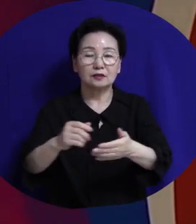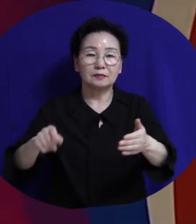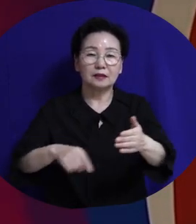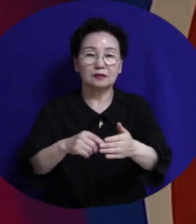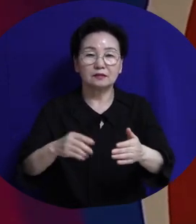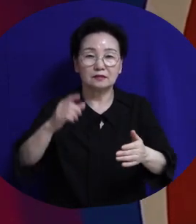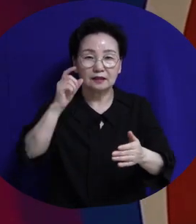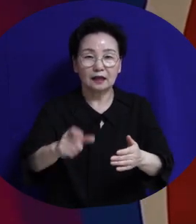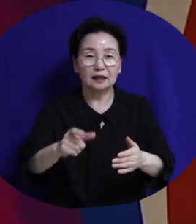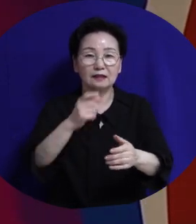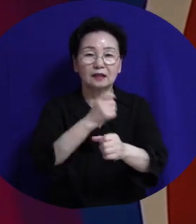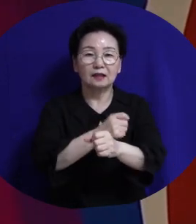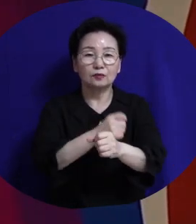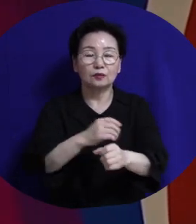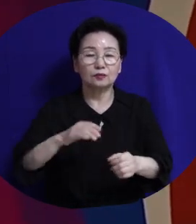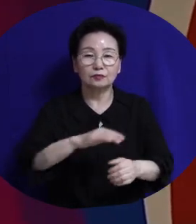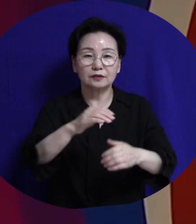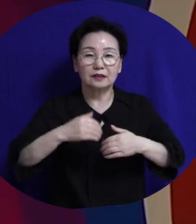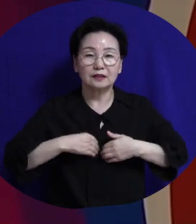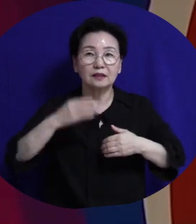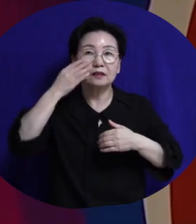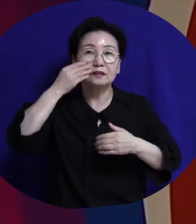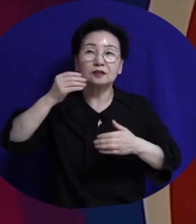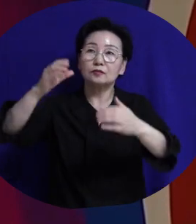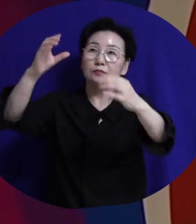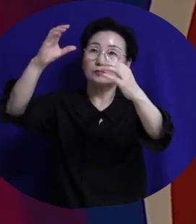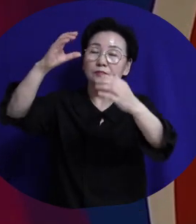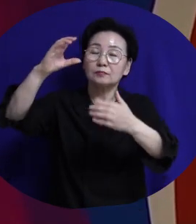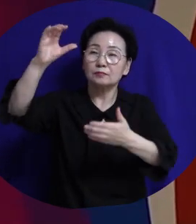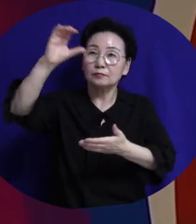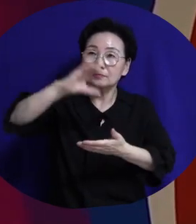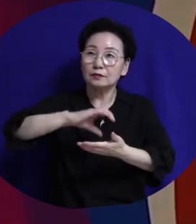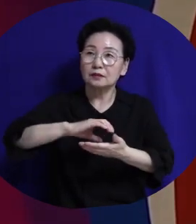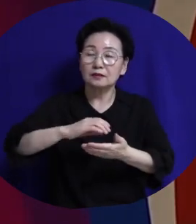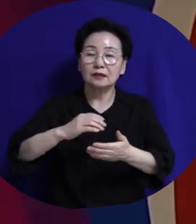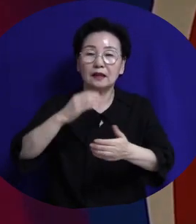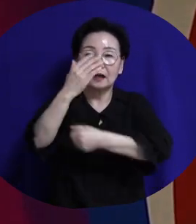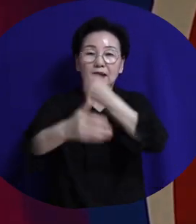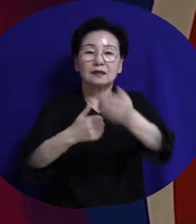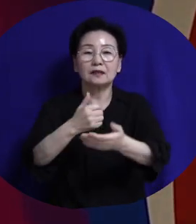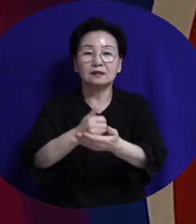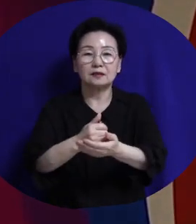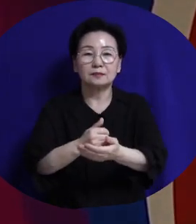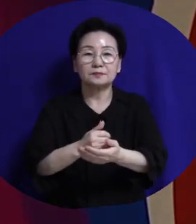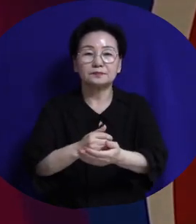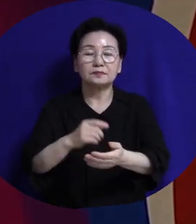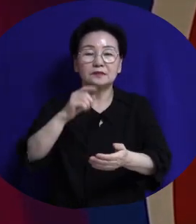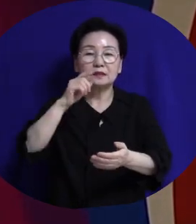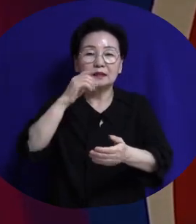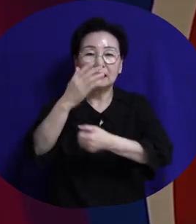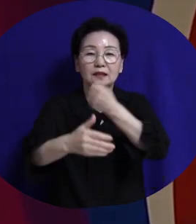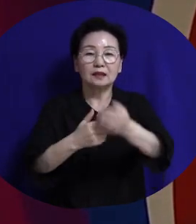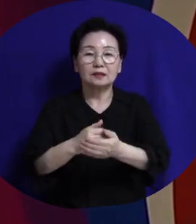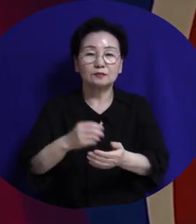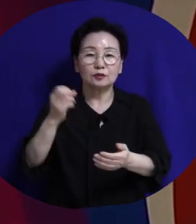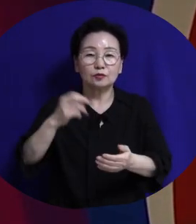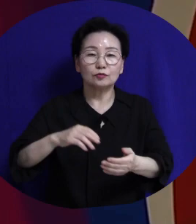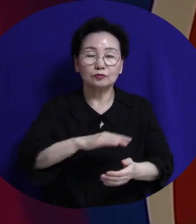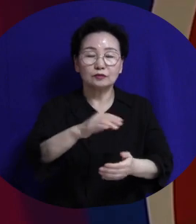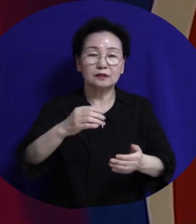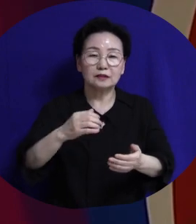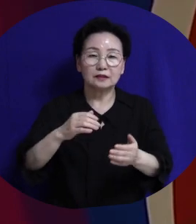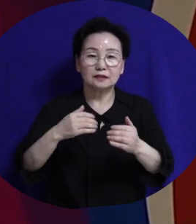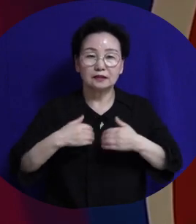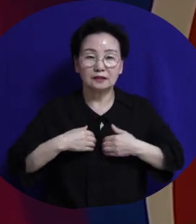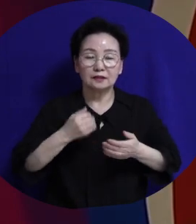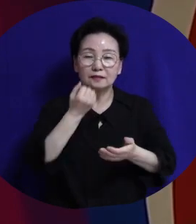견고케 하시고 우리에게 기름을 부으시는 하나님이시니 다 같이 시작. 저가 또한 우리에게 인치시고